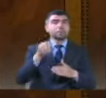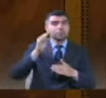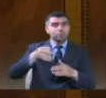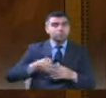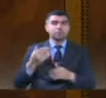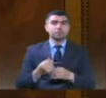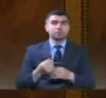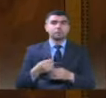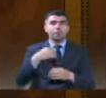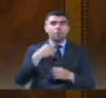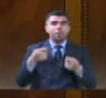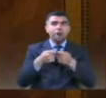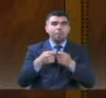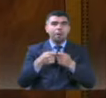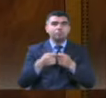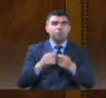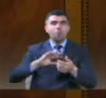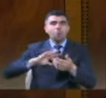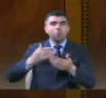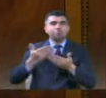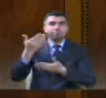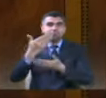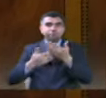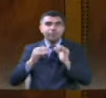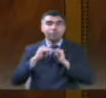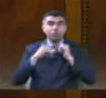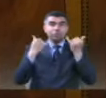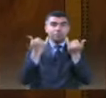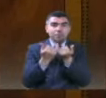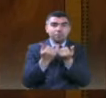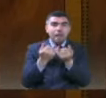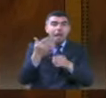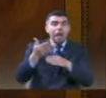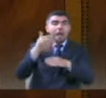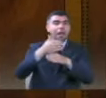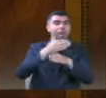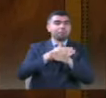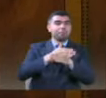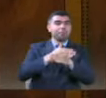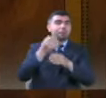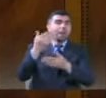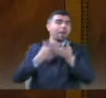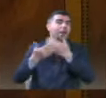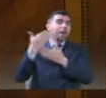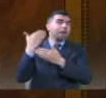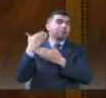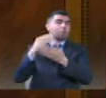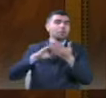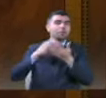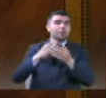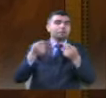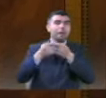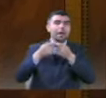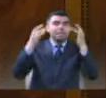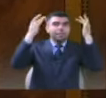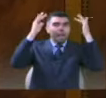قيمش كيف خاصه يكون. مأسسة الحوار الاجتماعي اللي كنا نتمناوها على ان تكون واحد الثقافه